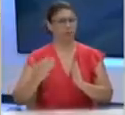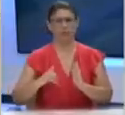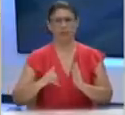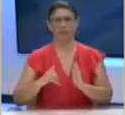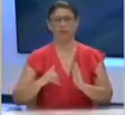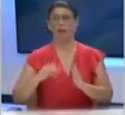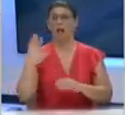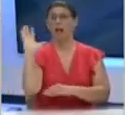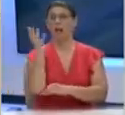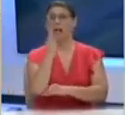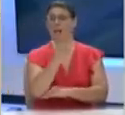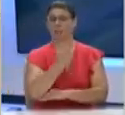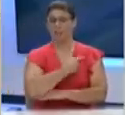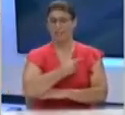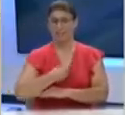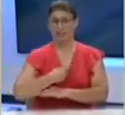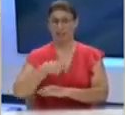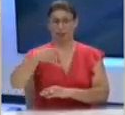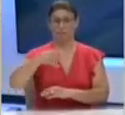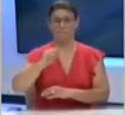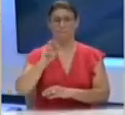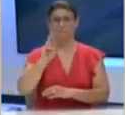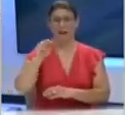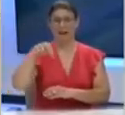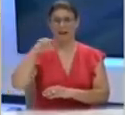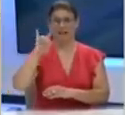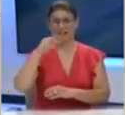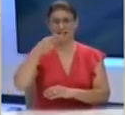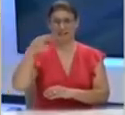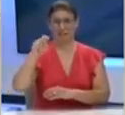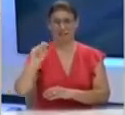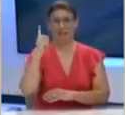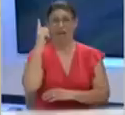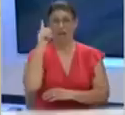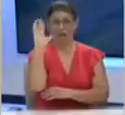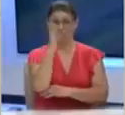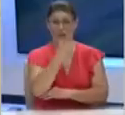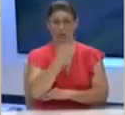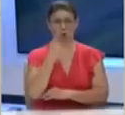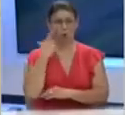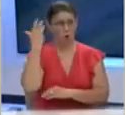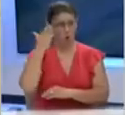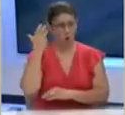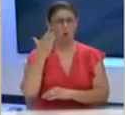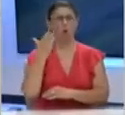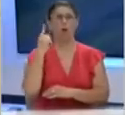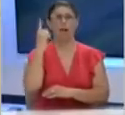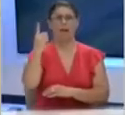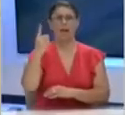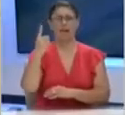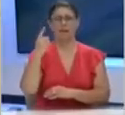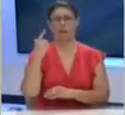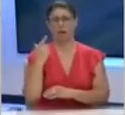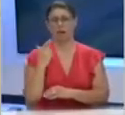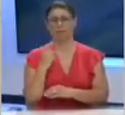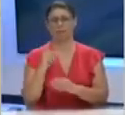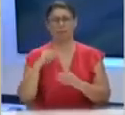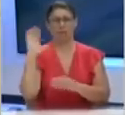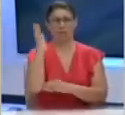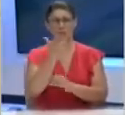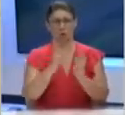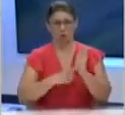δασαρχείο Πάρνηθας διαθέτει μόλις 1 δασολόγο, 1 τεχνολόγο και 7 δασοφύλακες. Για να διαχειριστεί